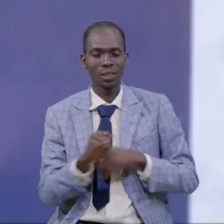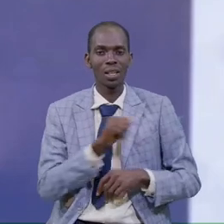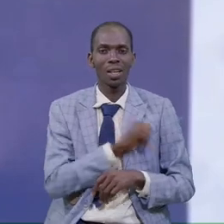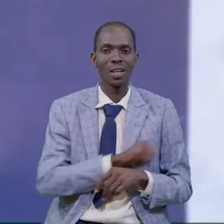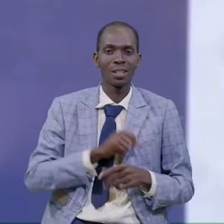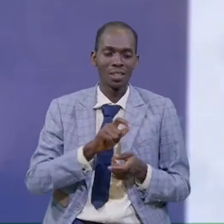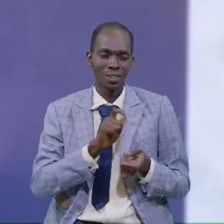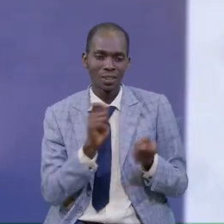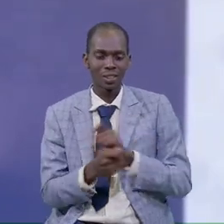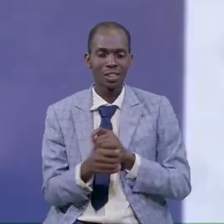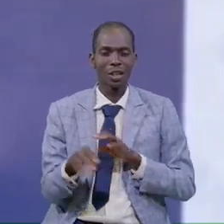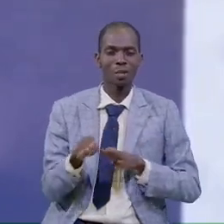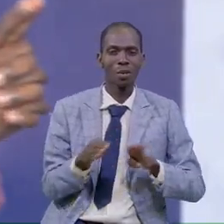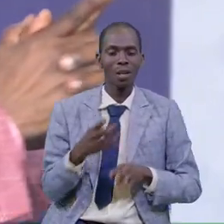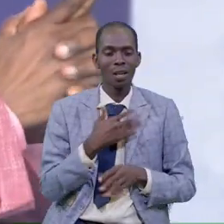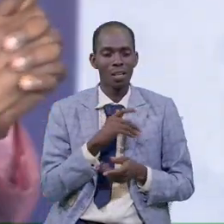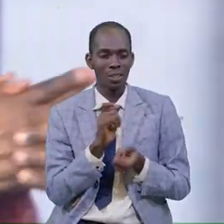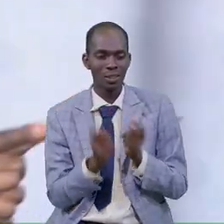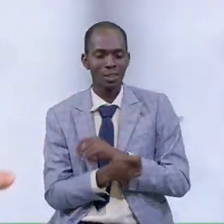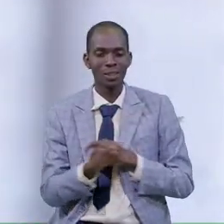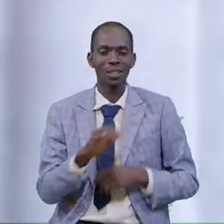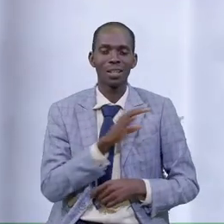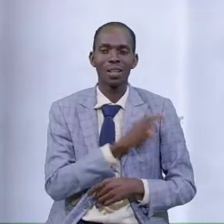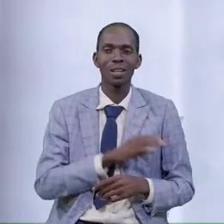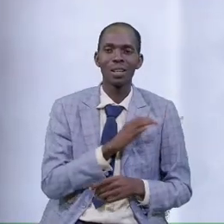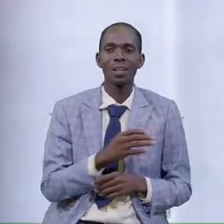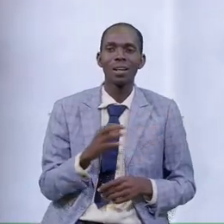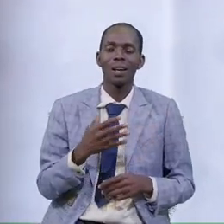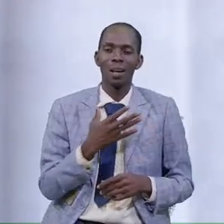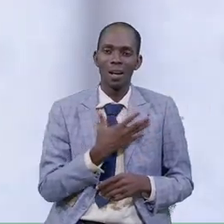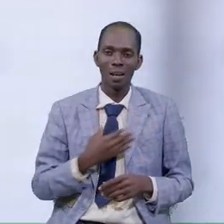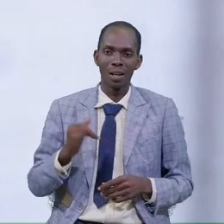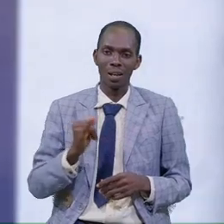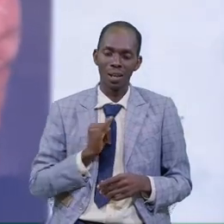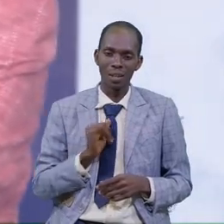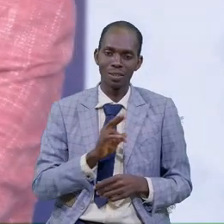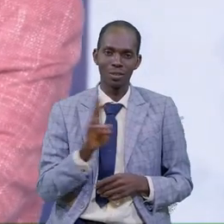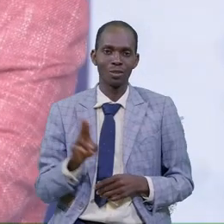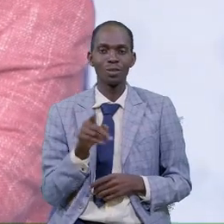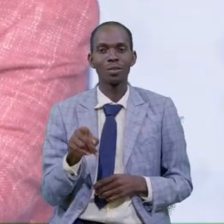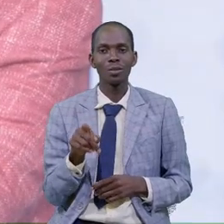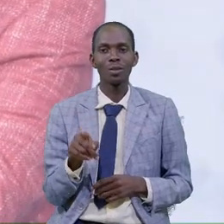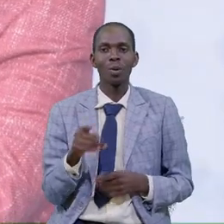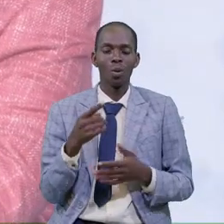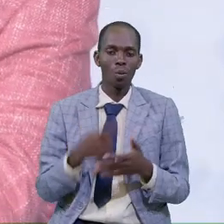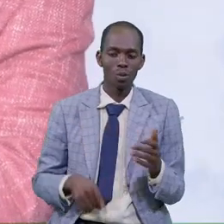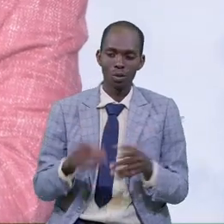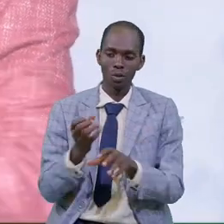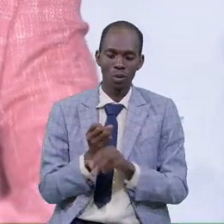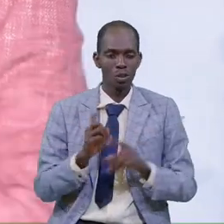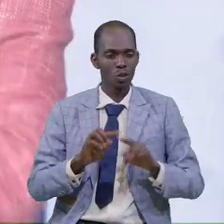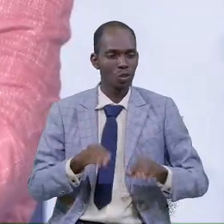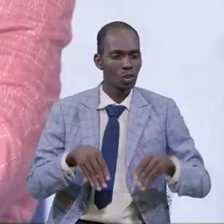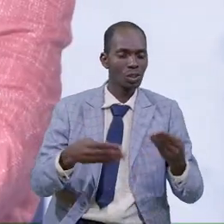change des comportements, et change des caractères, et utilise ce qu'il a eu pour leur donner ce qu'ils